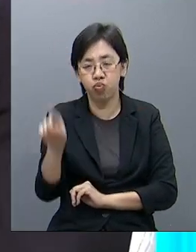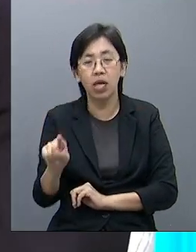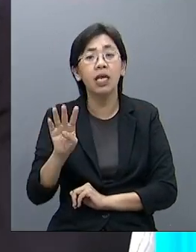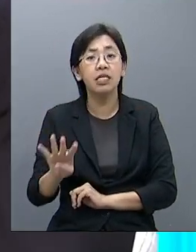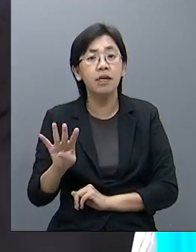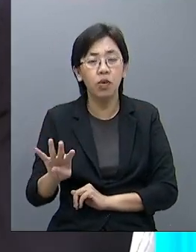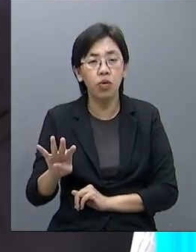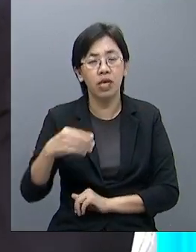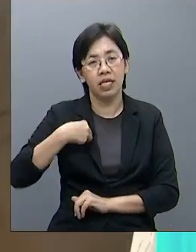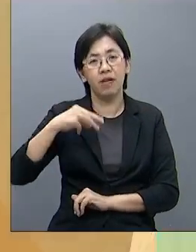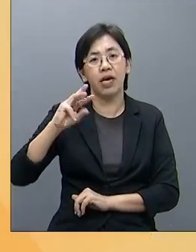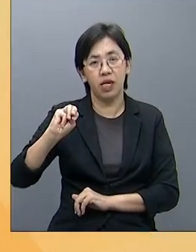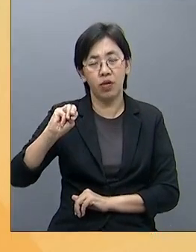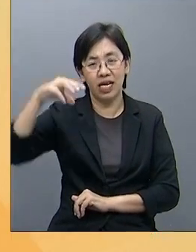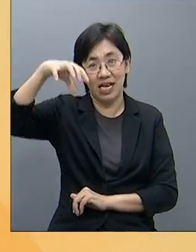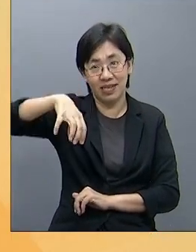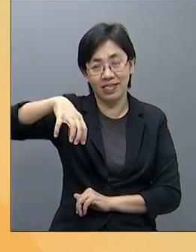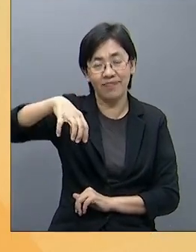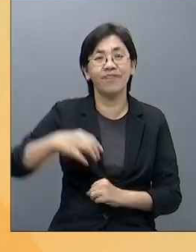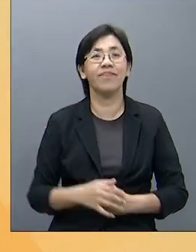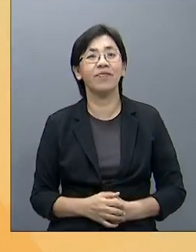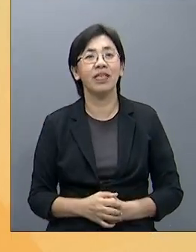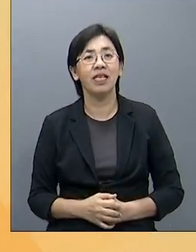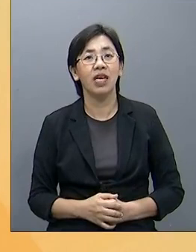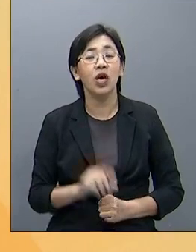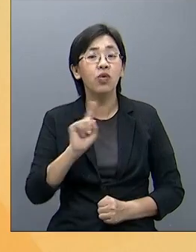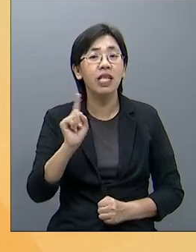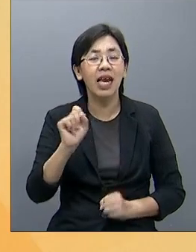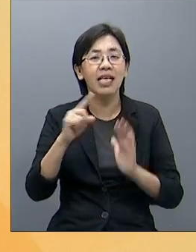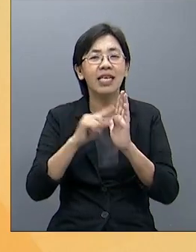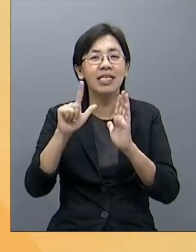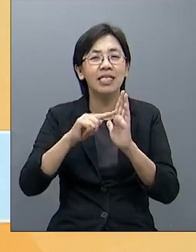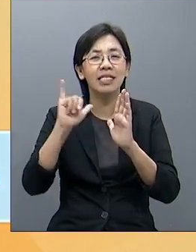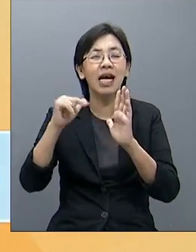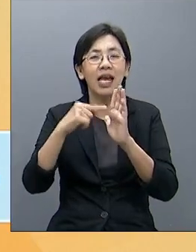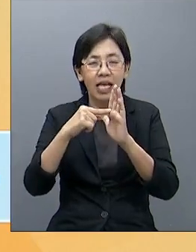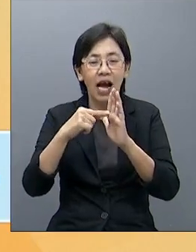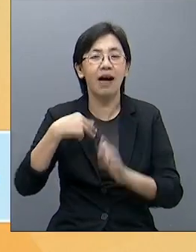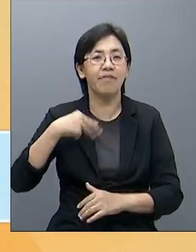ี่ฮ.ศ.ฤ.าร ม.ฮ.ธ. ร. ศ. ล. ฮ. ร.